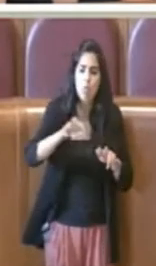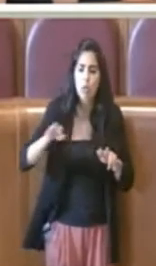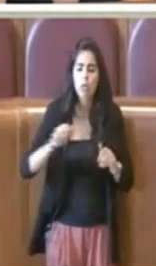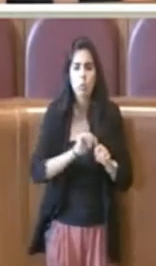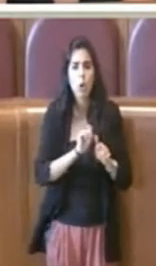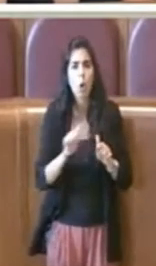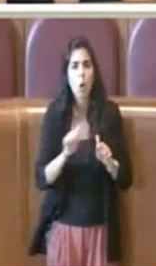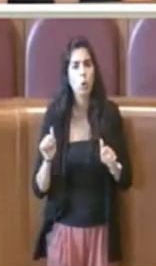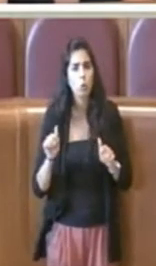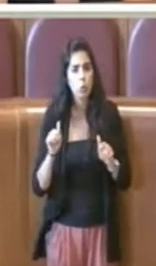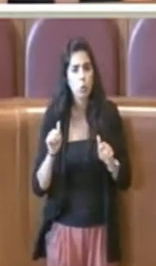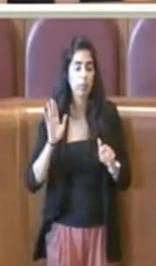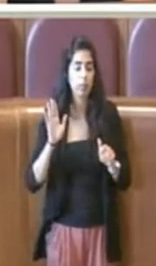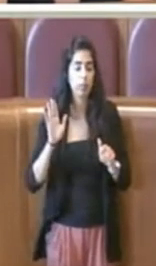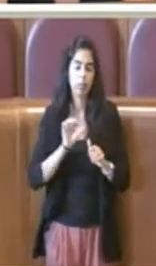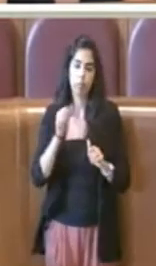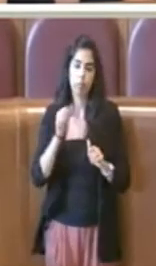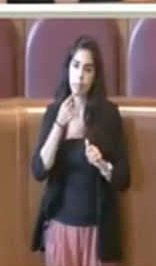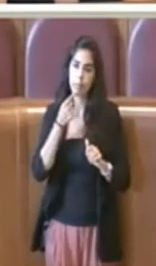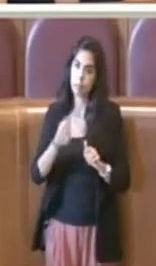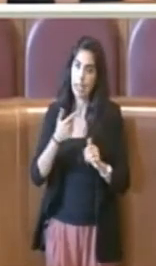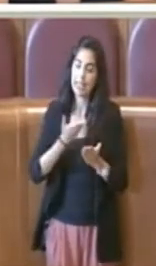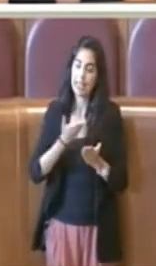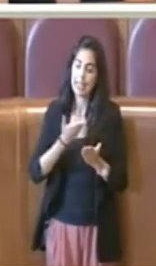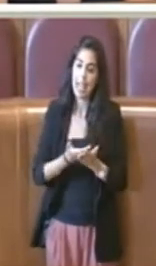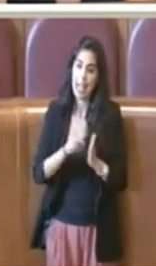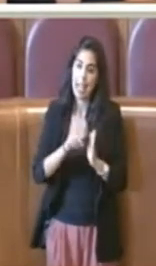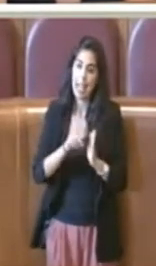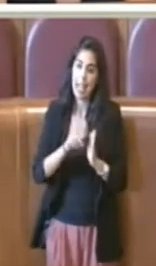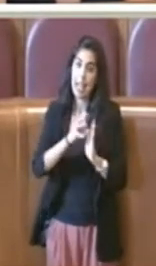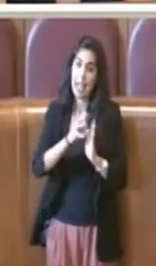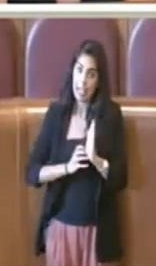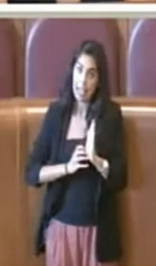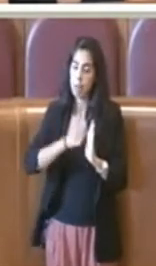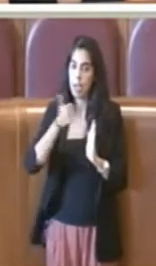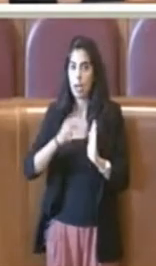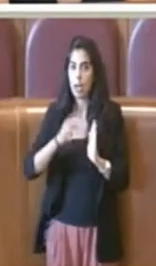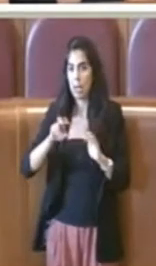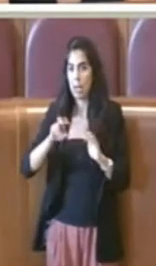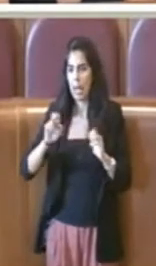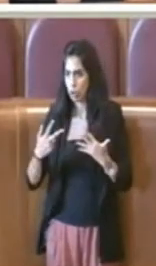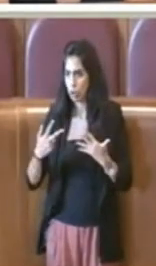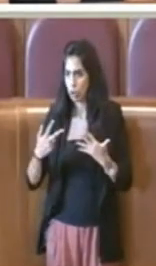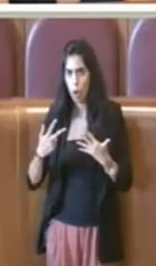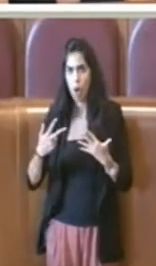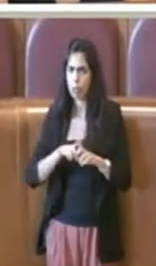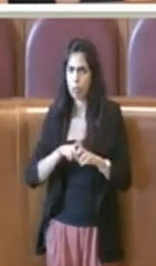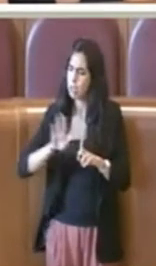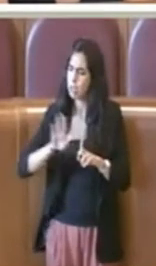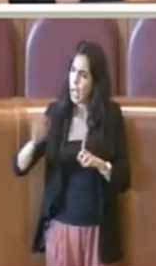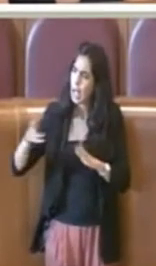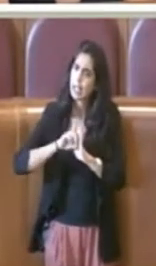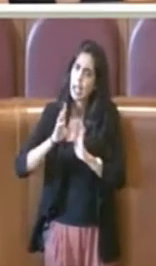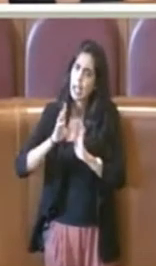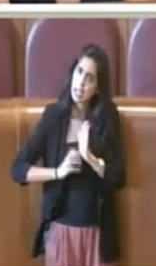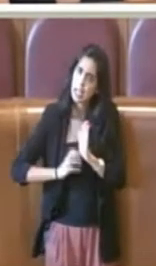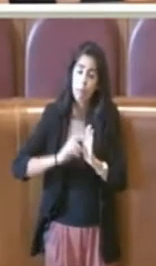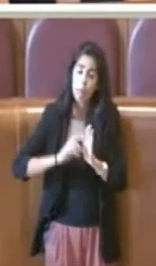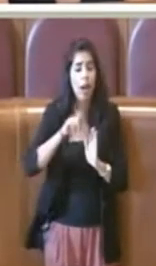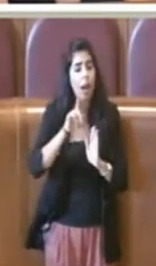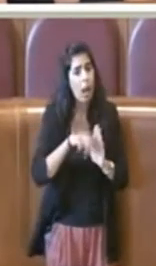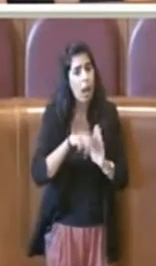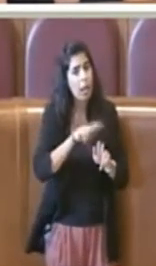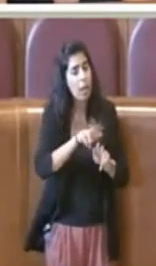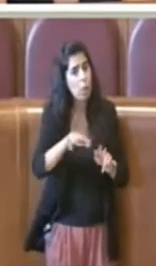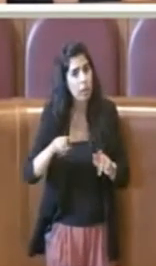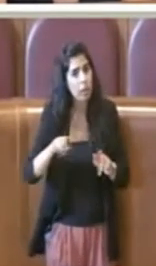la delibera, quella del 2018, è passata al vaglio dei municipi, come tutte le delibere, e quindi anche